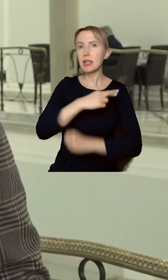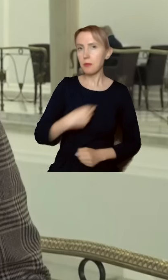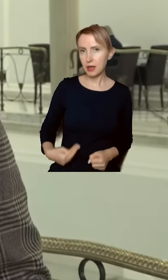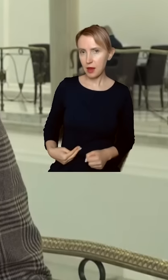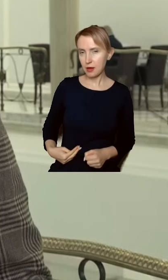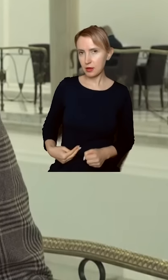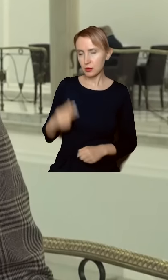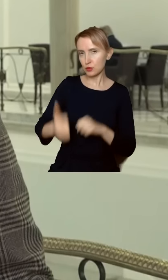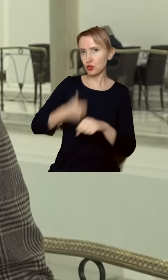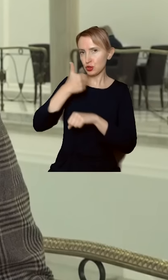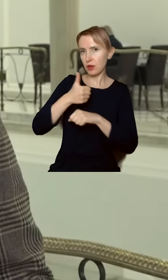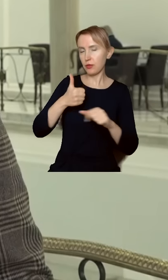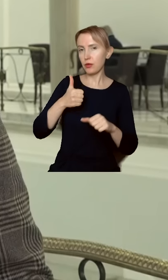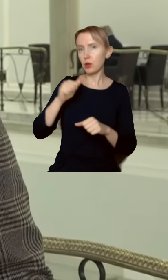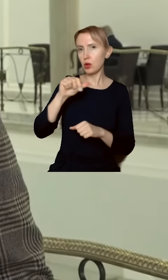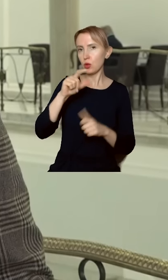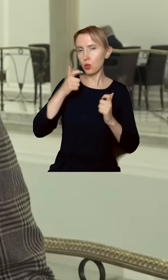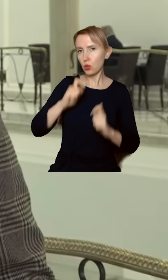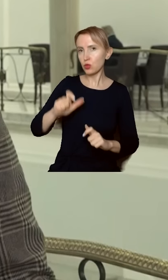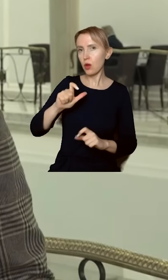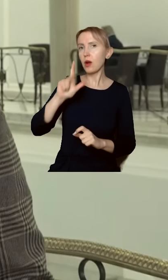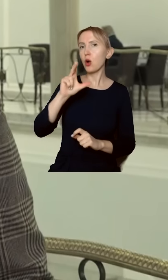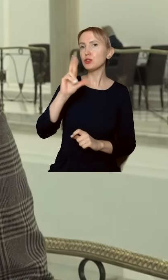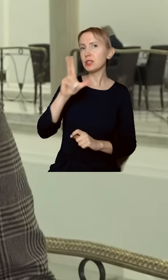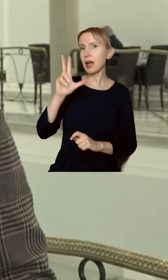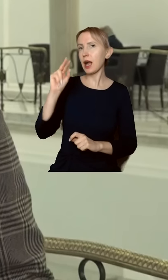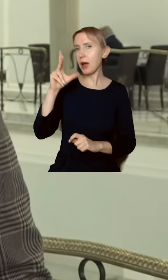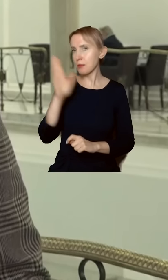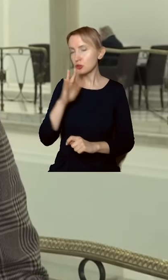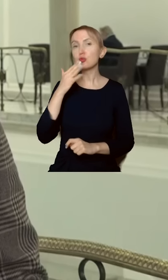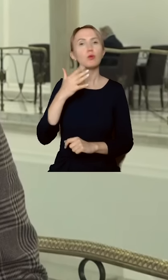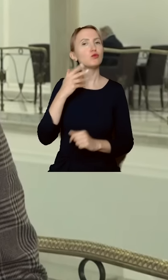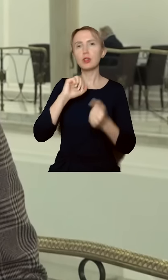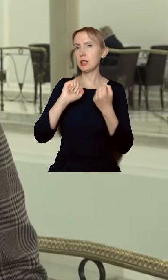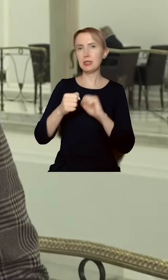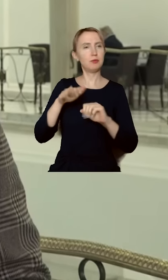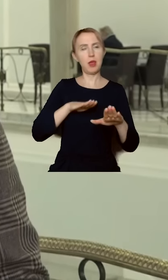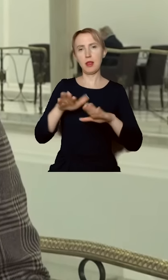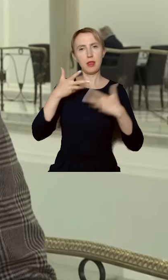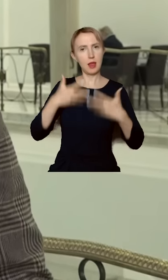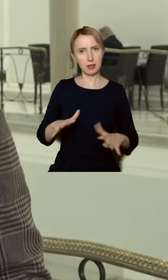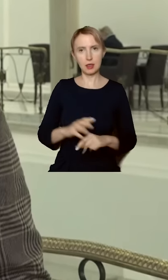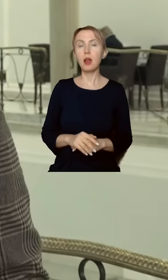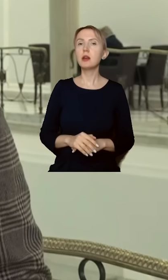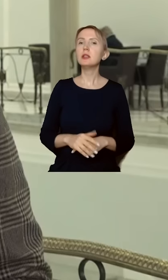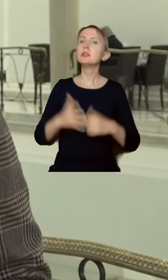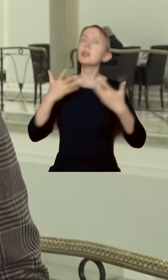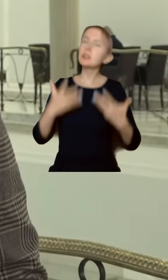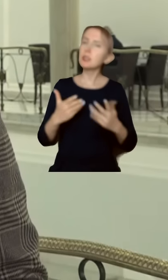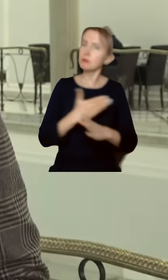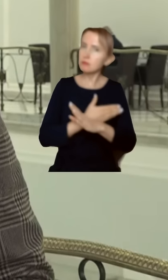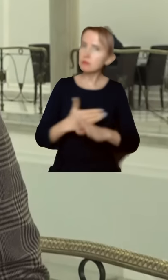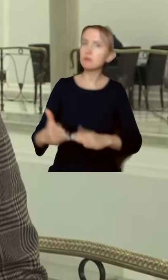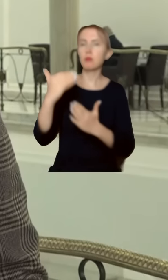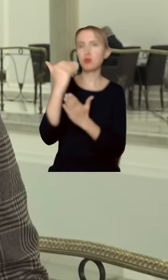szef ludowców Władysław Kosiniak-Kamysz zapowiedział, że nie zmieniałby tej lokalizacji, że kontynuowałby